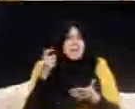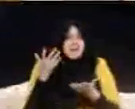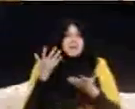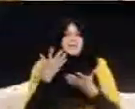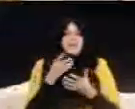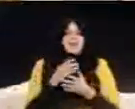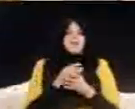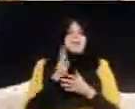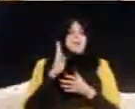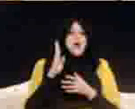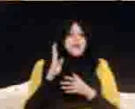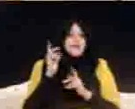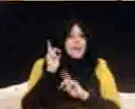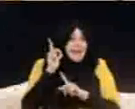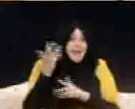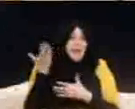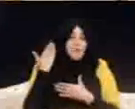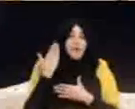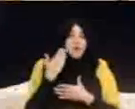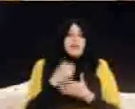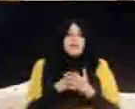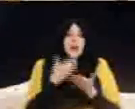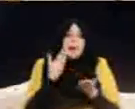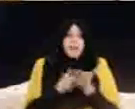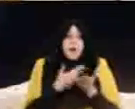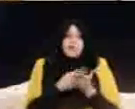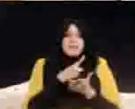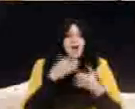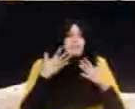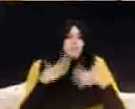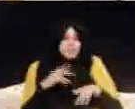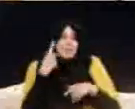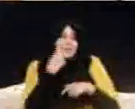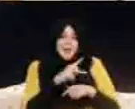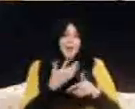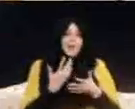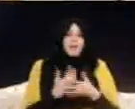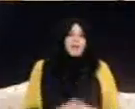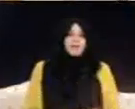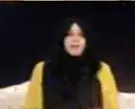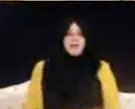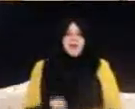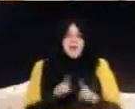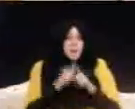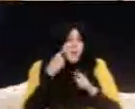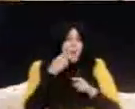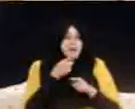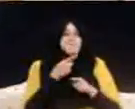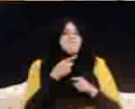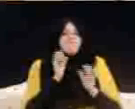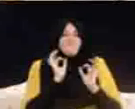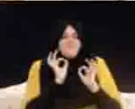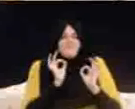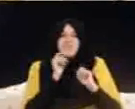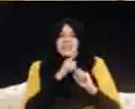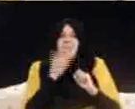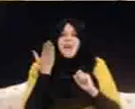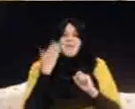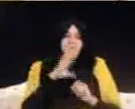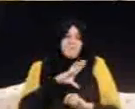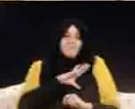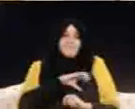بن بولعيد، هذه آثار كلنا اللي شافها يعني عنده كما يقول واحد الحنين إلى ما